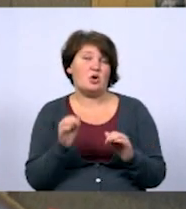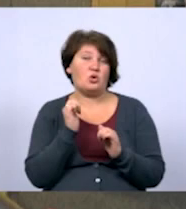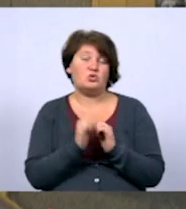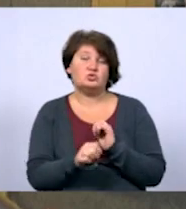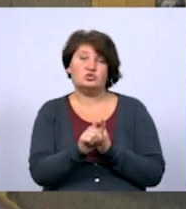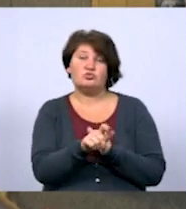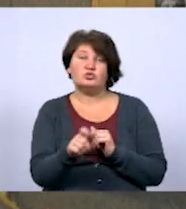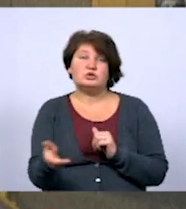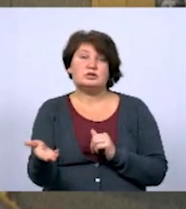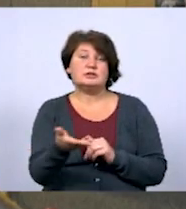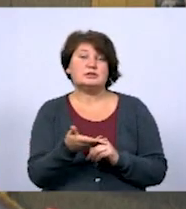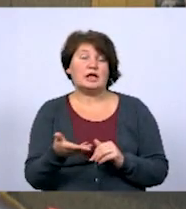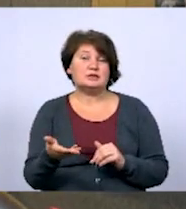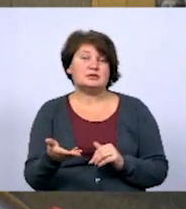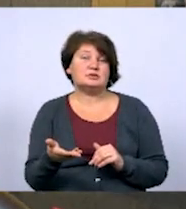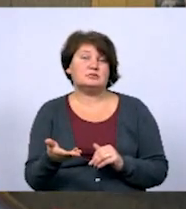нас